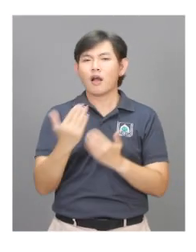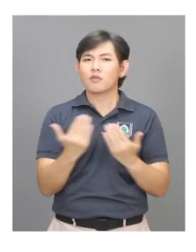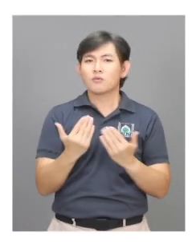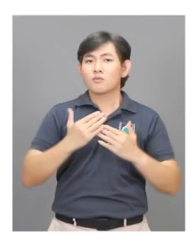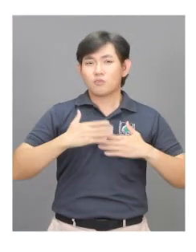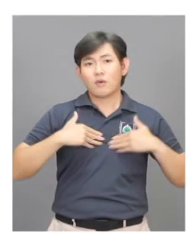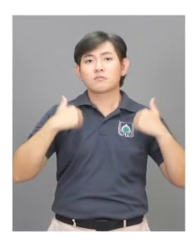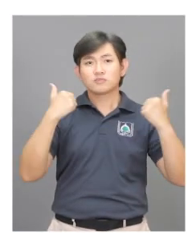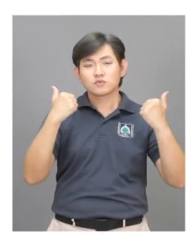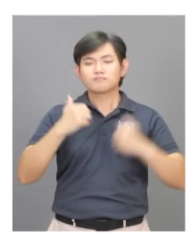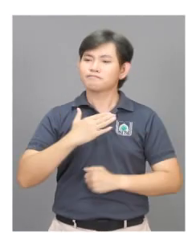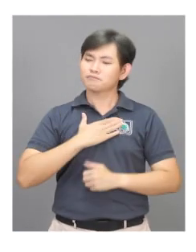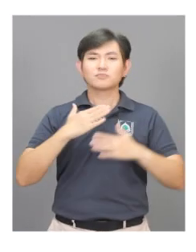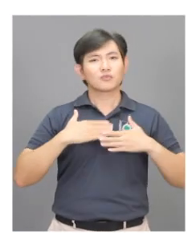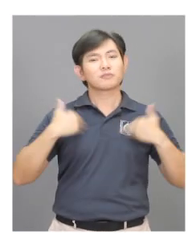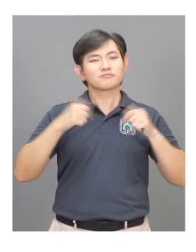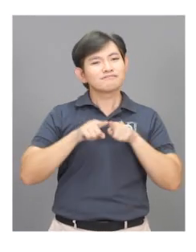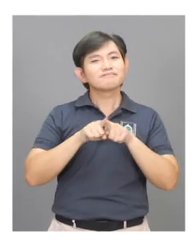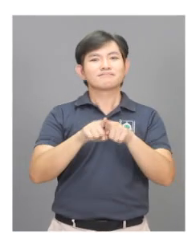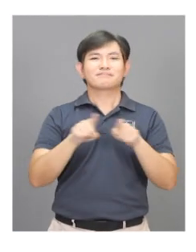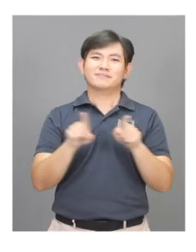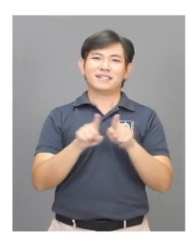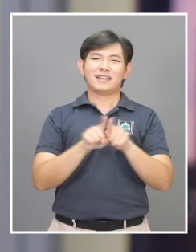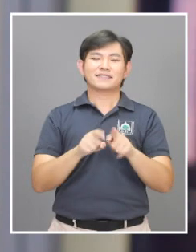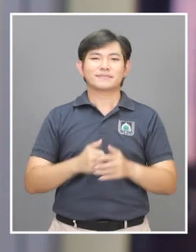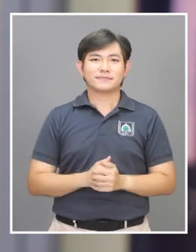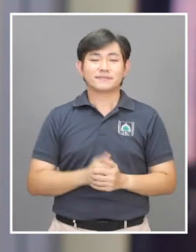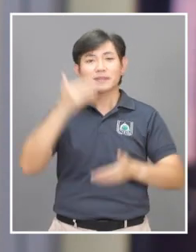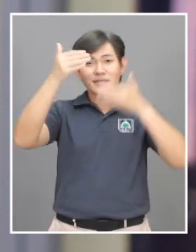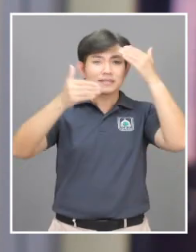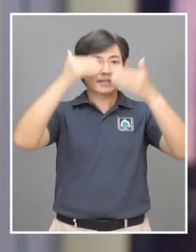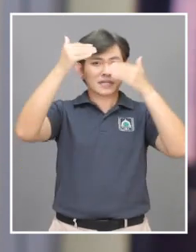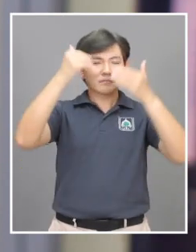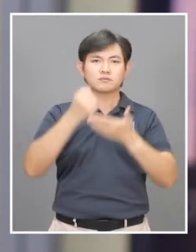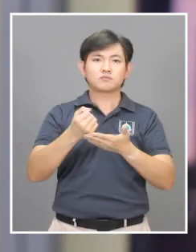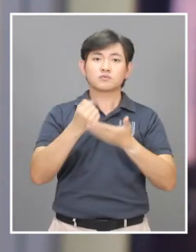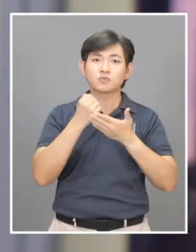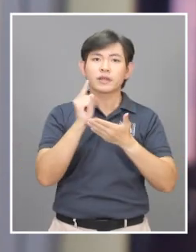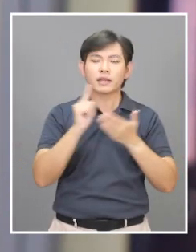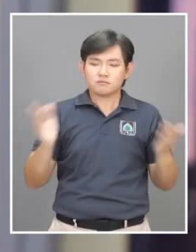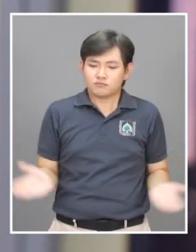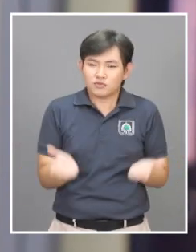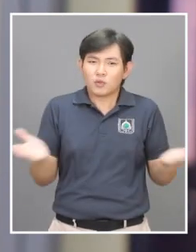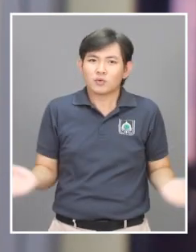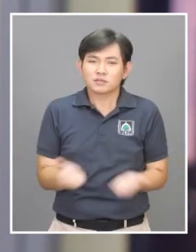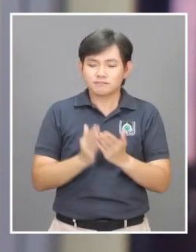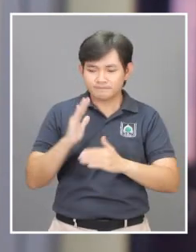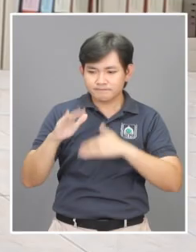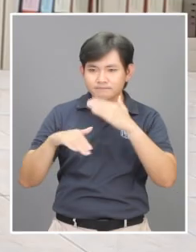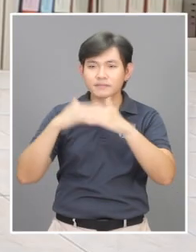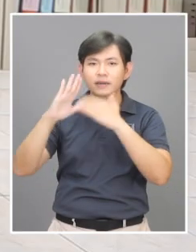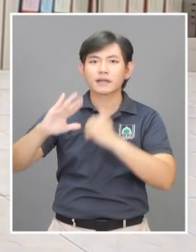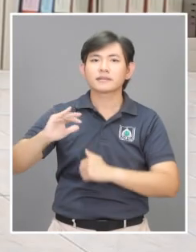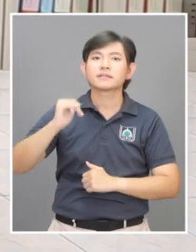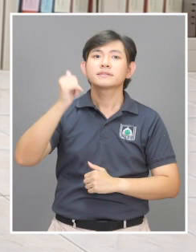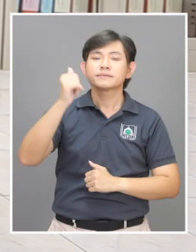สุขเราก็มีความสุขไปกับเขาด้วยและเนี่ยกิจกรรมก็เป็นส่วนหนึ่งในการที่จะส่งเสริมพัฒนาการของลูกเรา